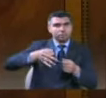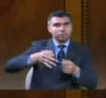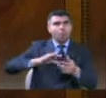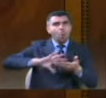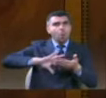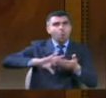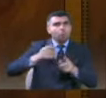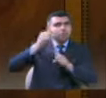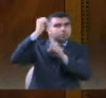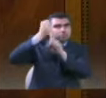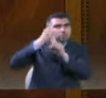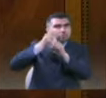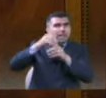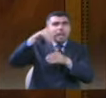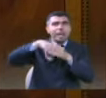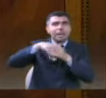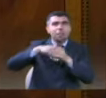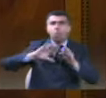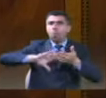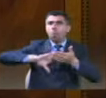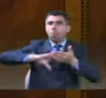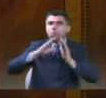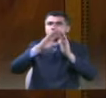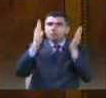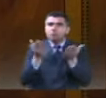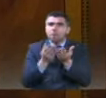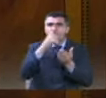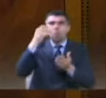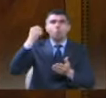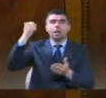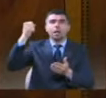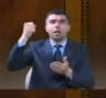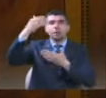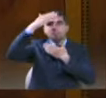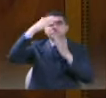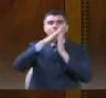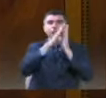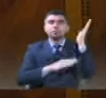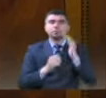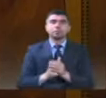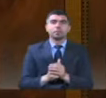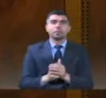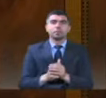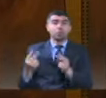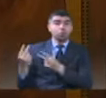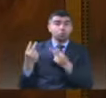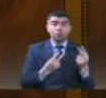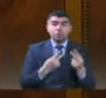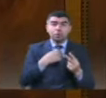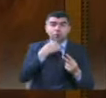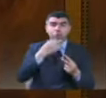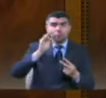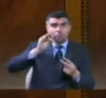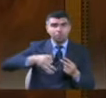جميعا معارضة وأغلبية وحكومة بالأساس هو الوطن. جئنا ونحن نؤمن